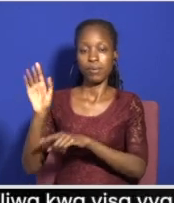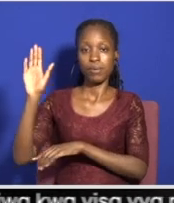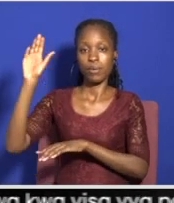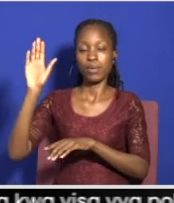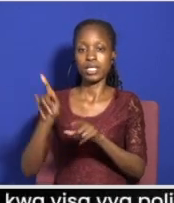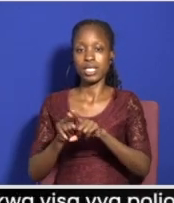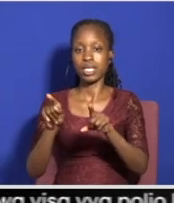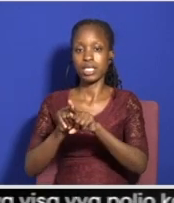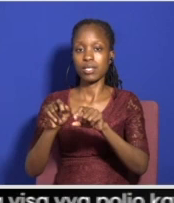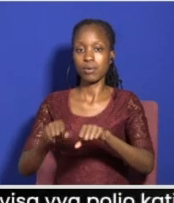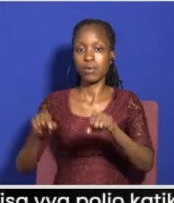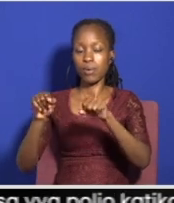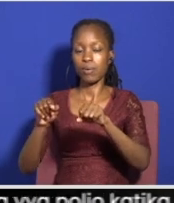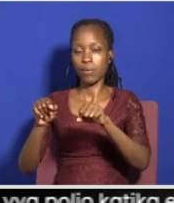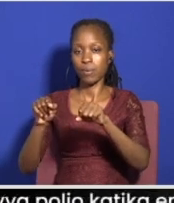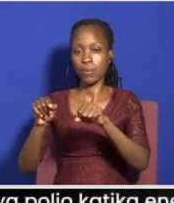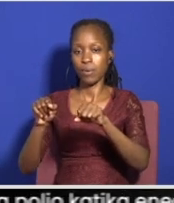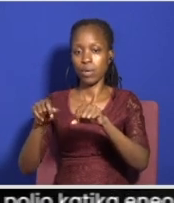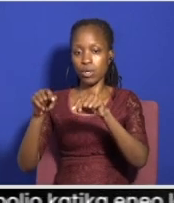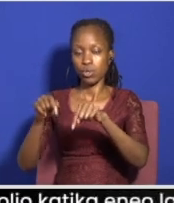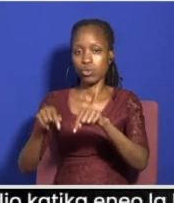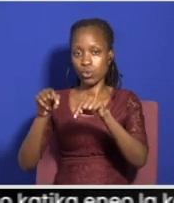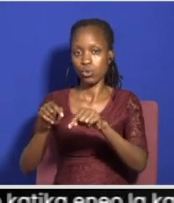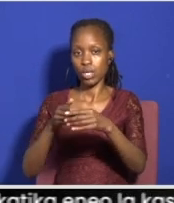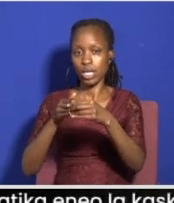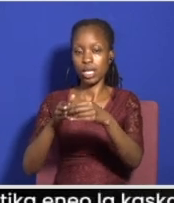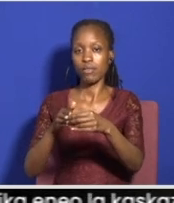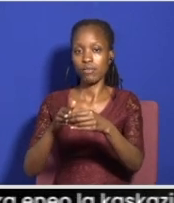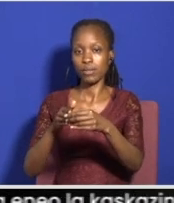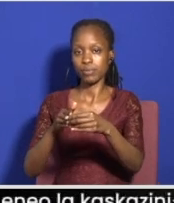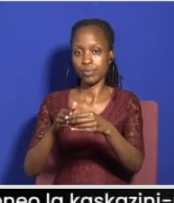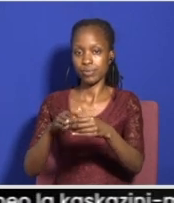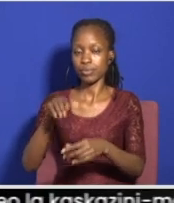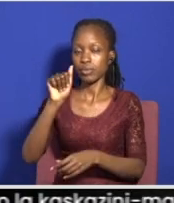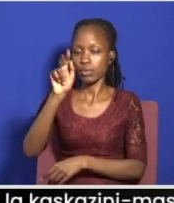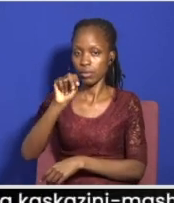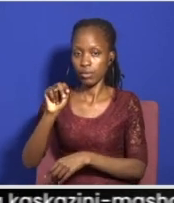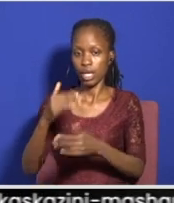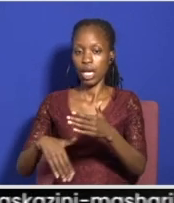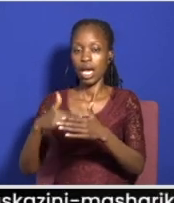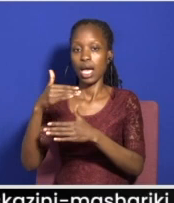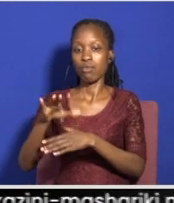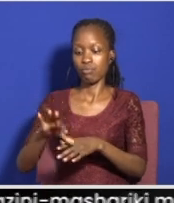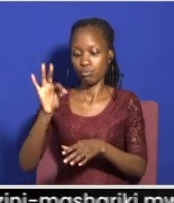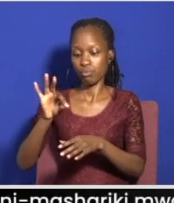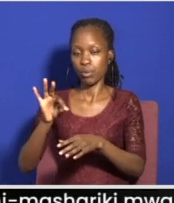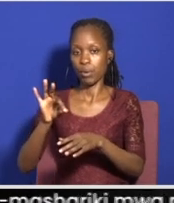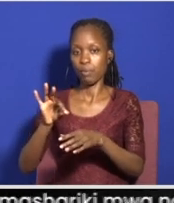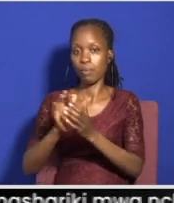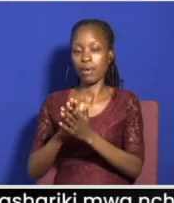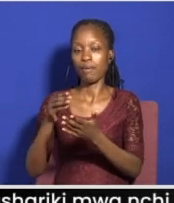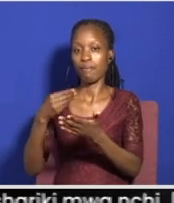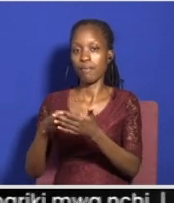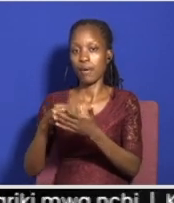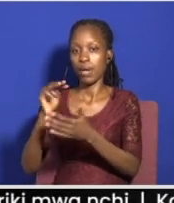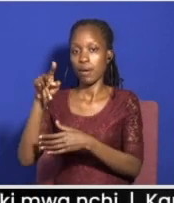ya idara ya mahakama katika hafla iliyoongozwa naye msajili wa mahakama anamrithi baada yake kuteuliwa na waziri wa fedha Profesa